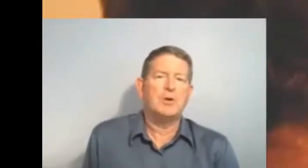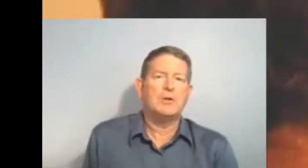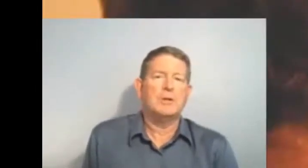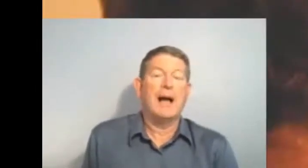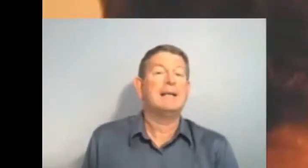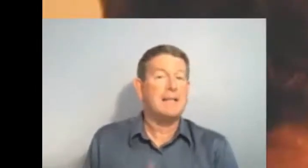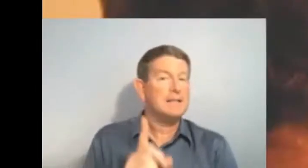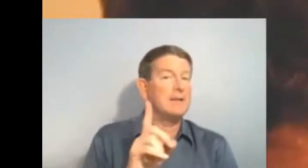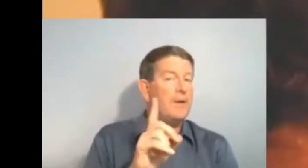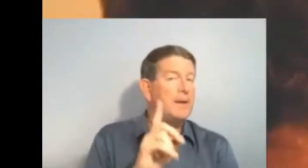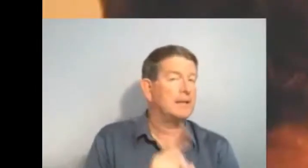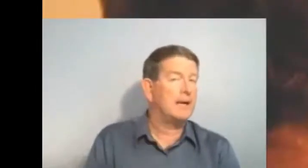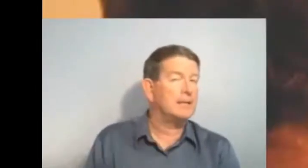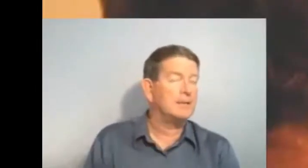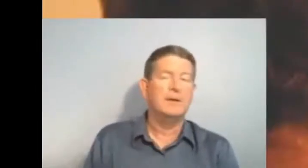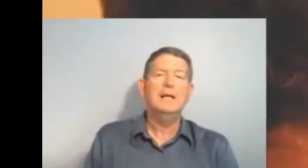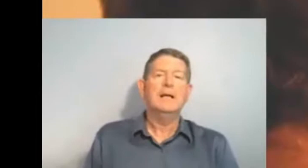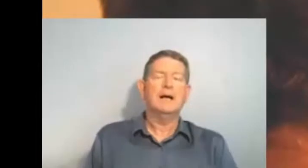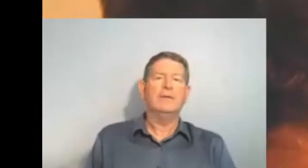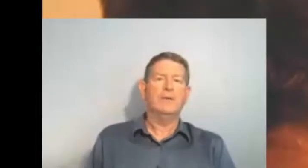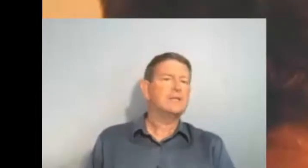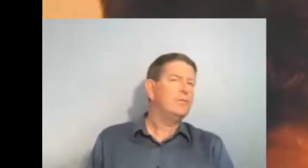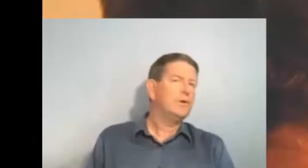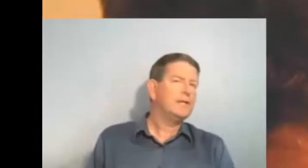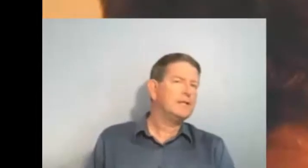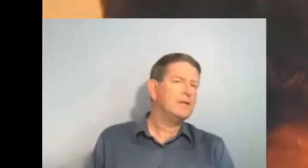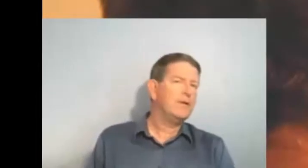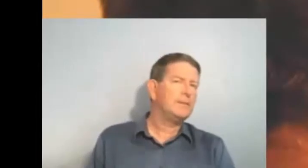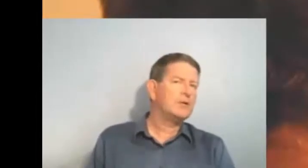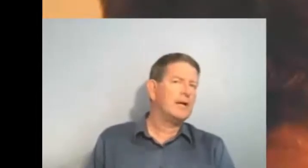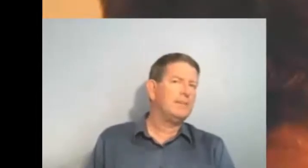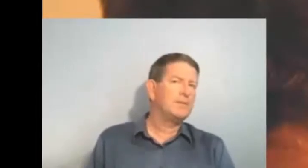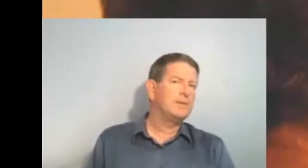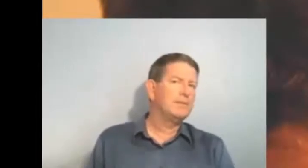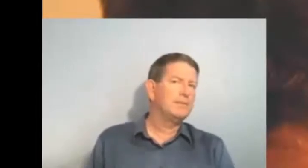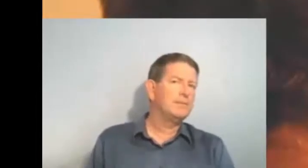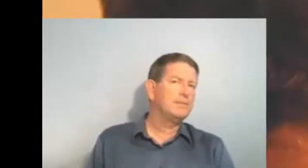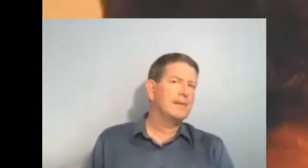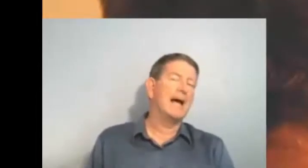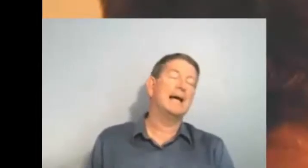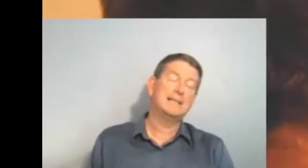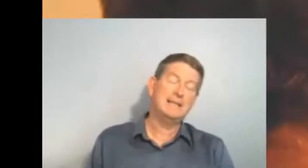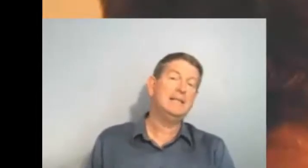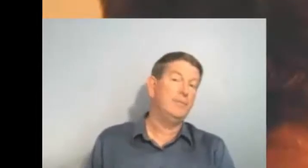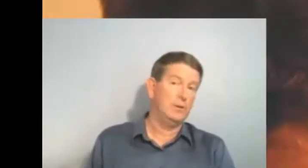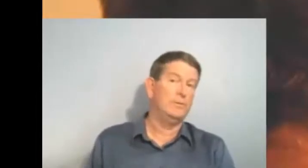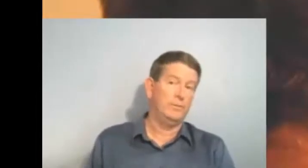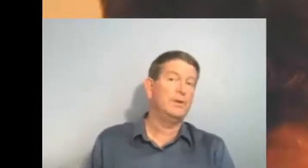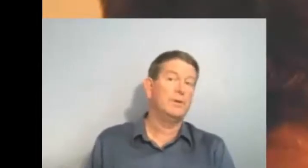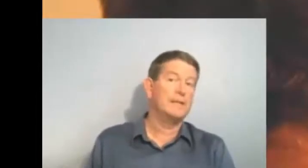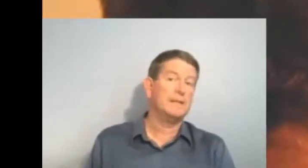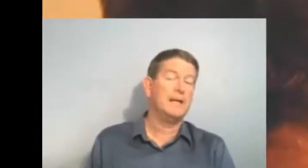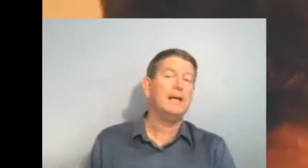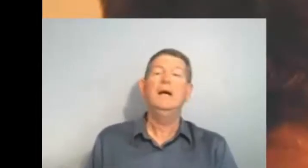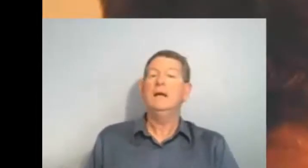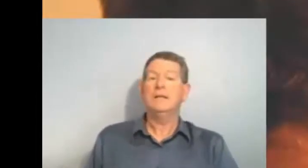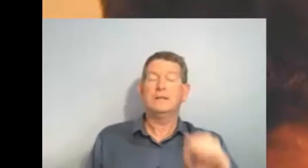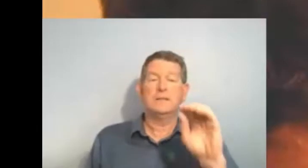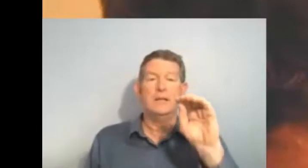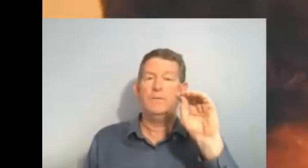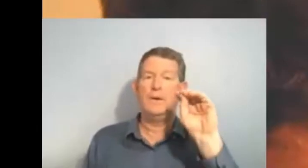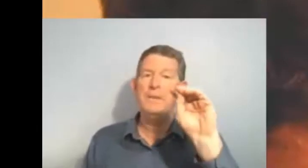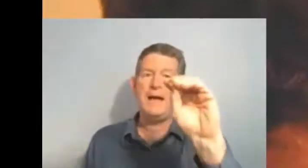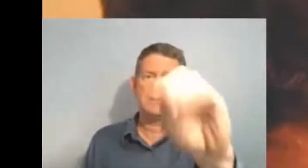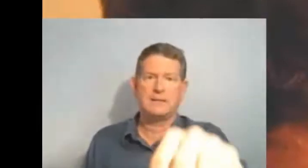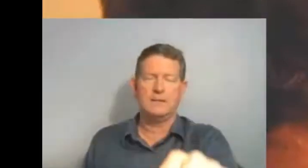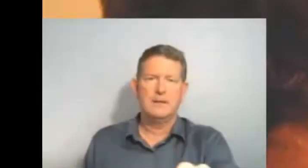puis, ça c'est un verbe intéressant. Est-ce que vous connaissez ce verbe déjà? Ah, si, vous le connaissez. Hein?